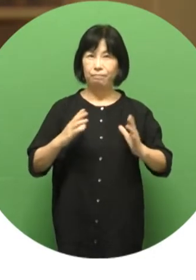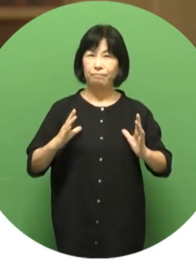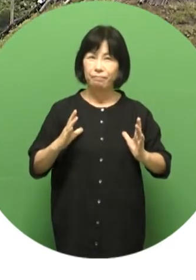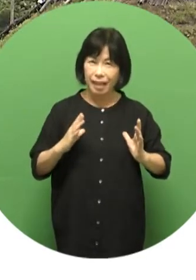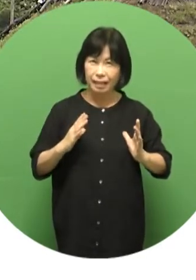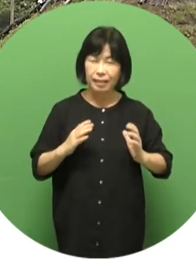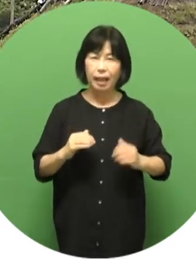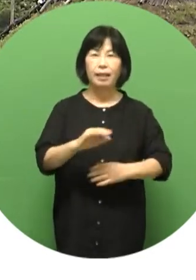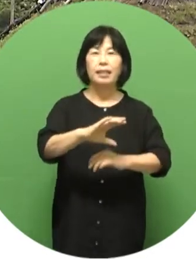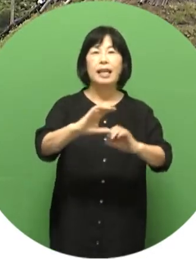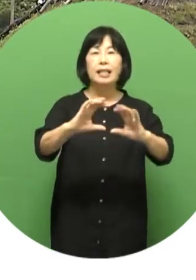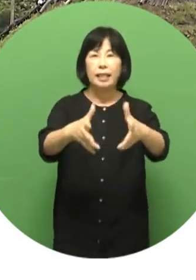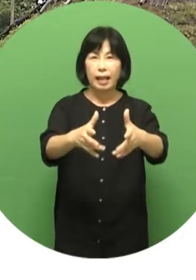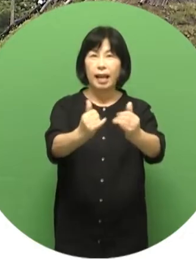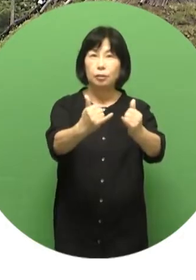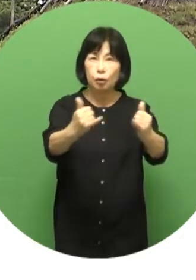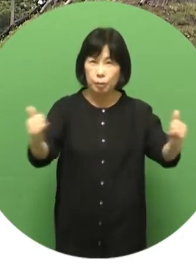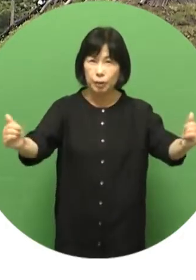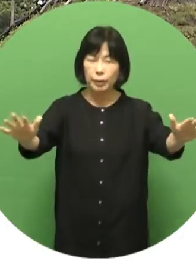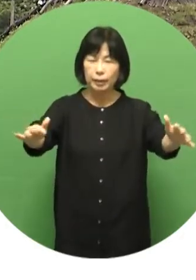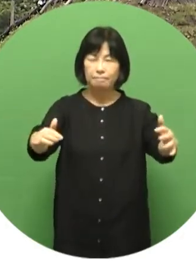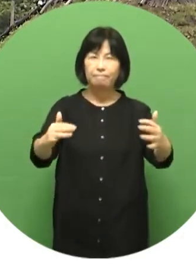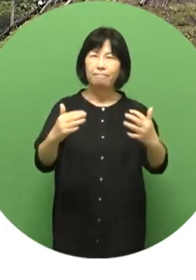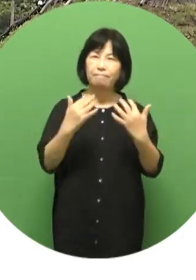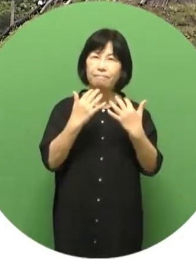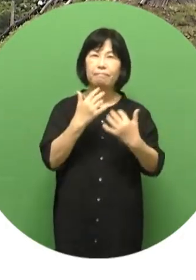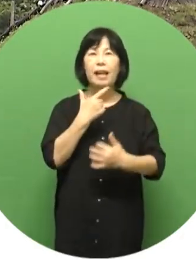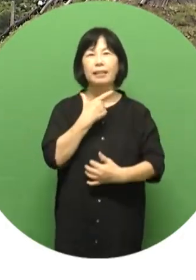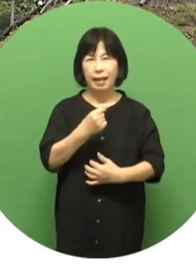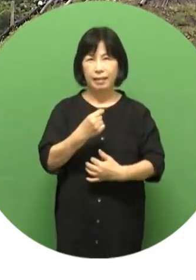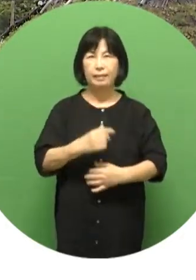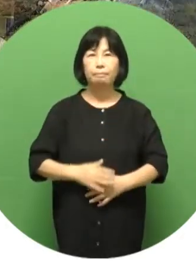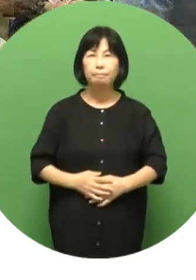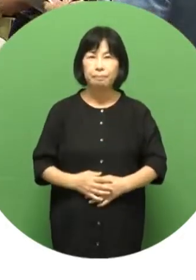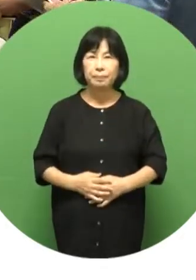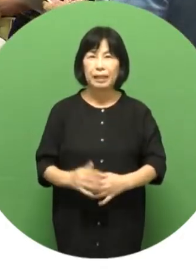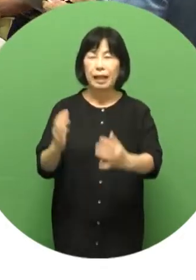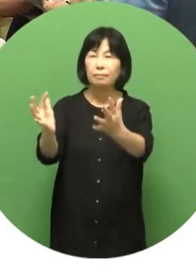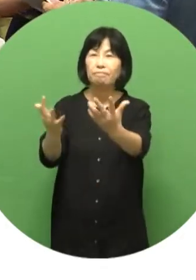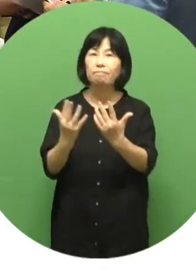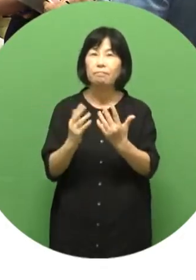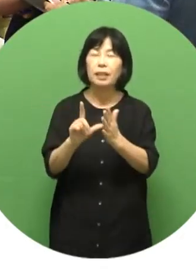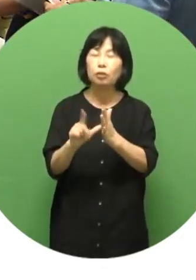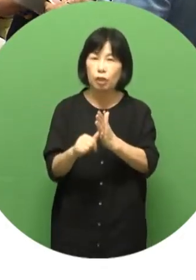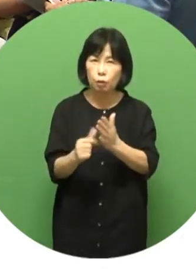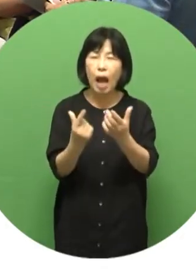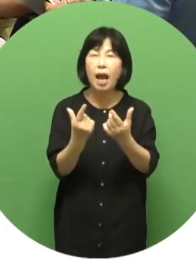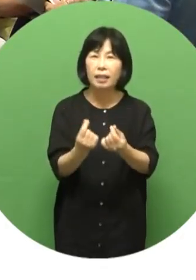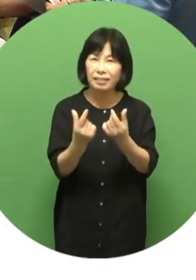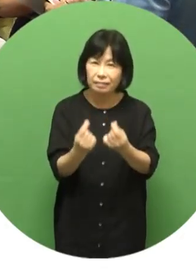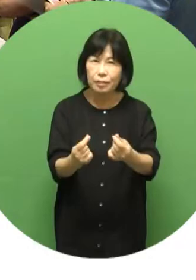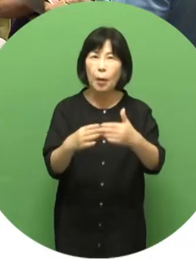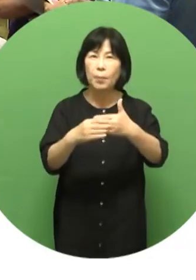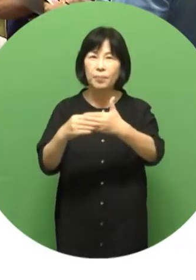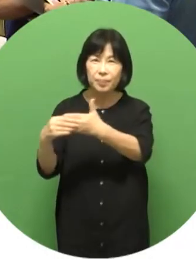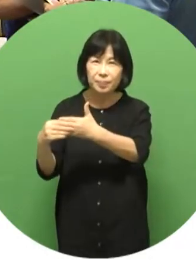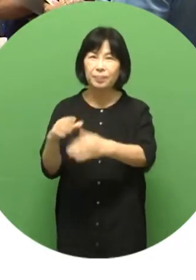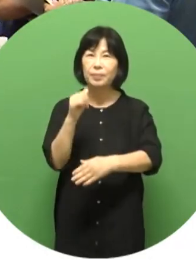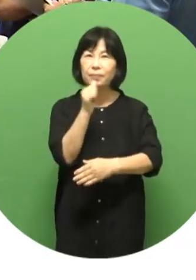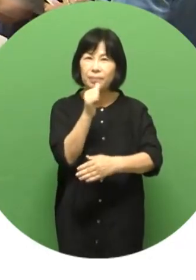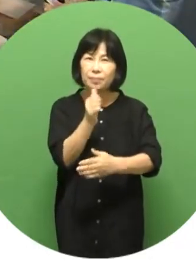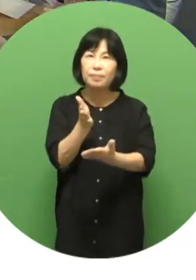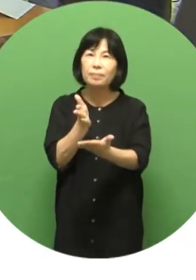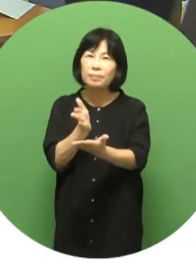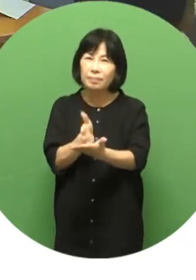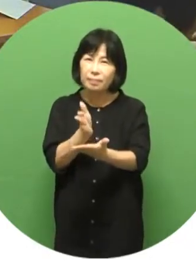、世界の人に知ってもらいたいと思いました。ちゃんとしたガイドを来た人にいろいろ伝